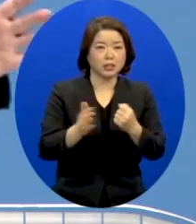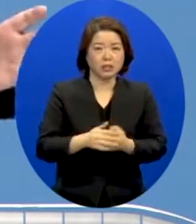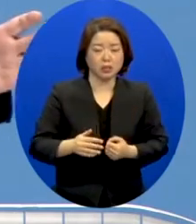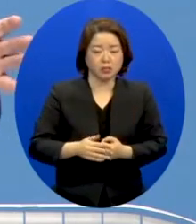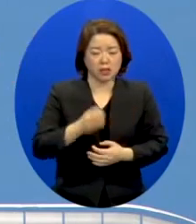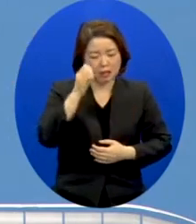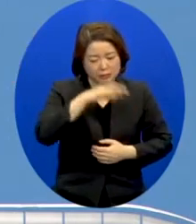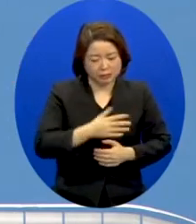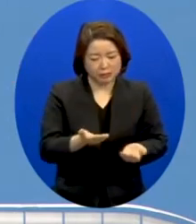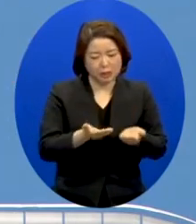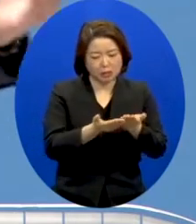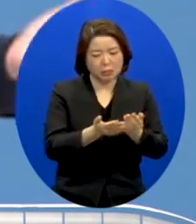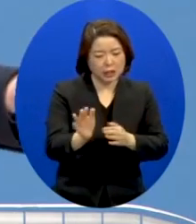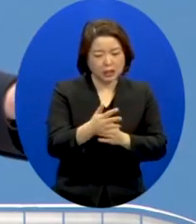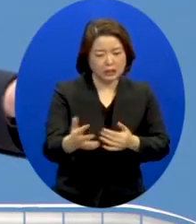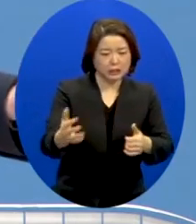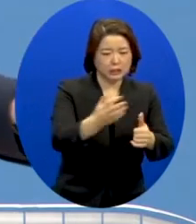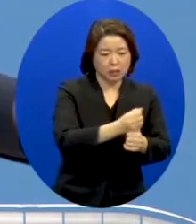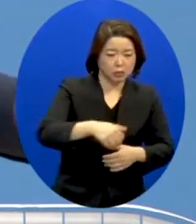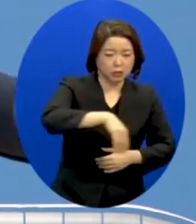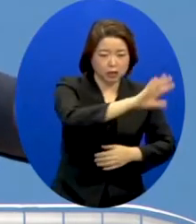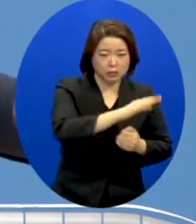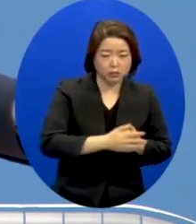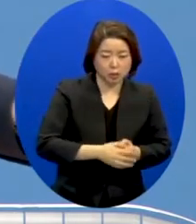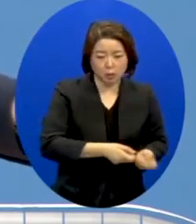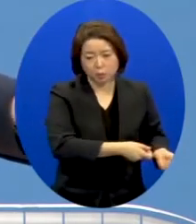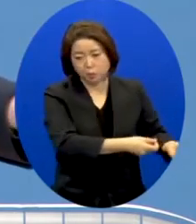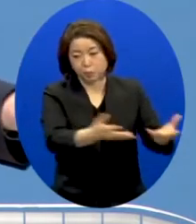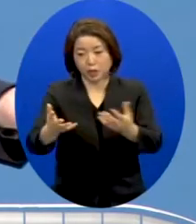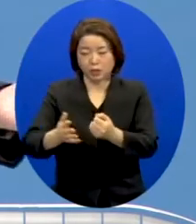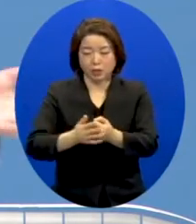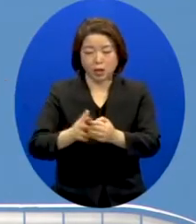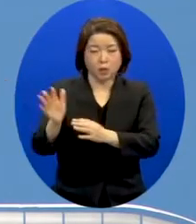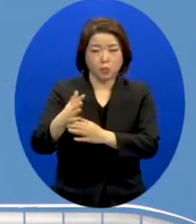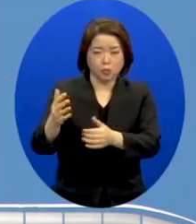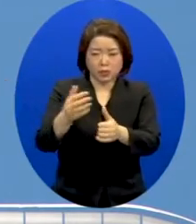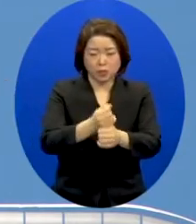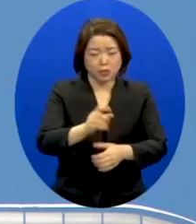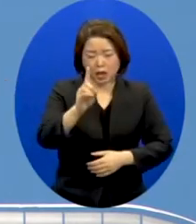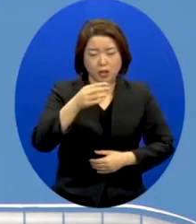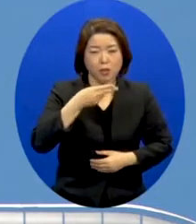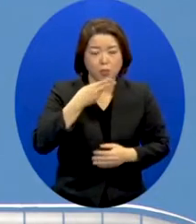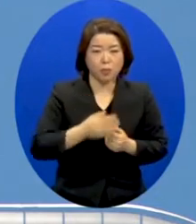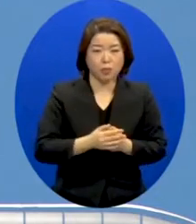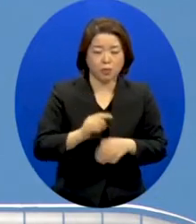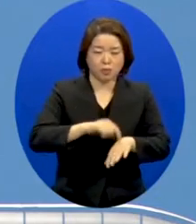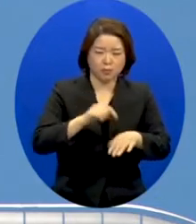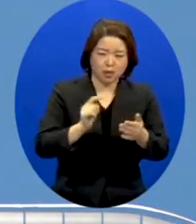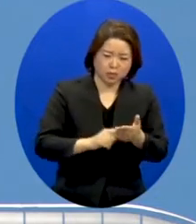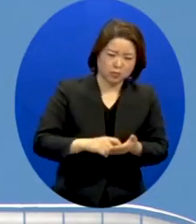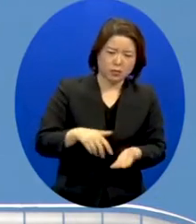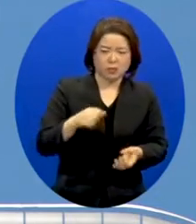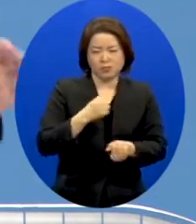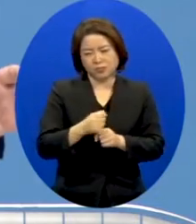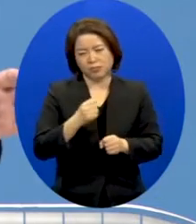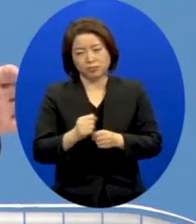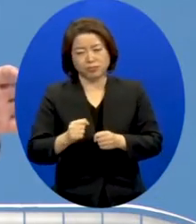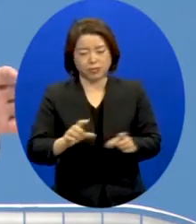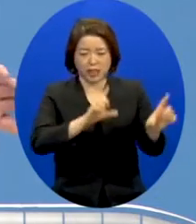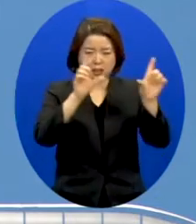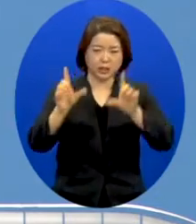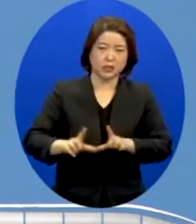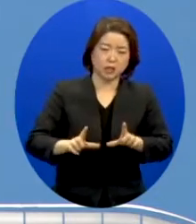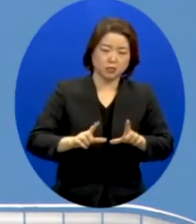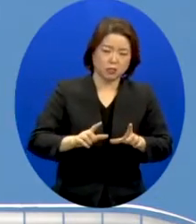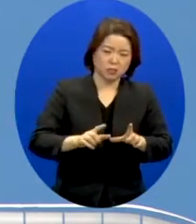그냥 돌아 갔는데 한 마리의 고기도 잡지 못했습니다 마음도 잡지 못하고 삶은 수렁에 빠진